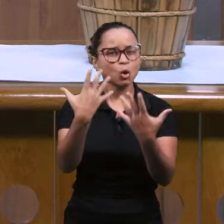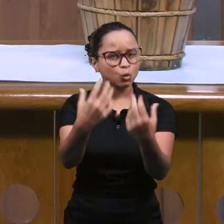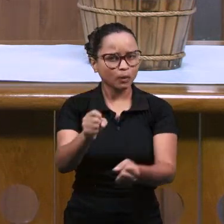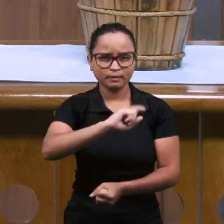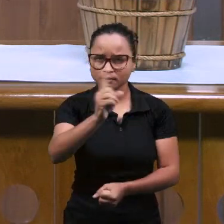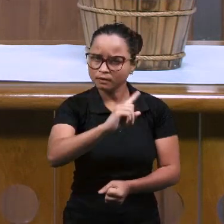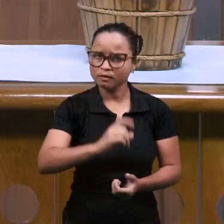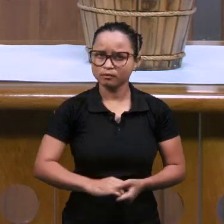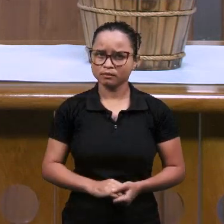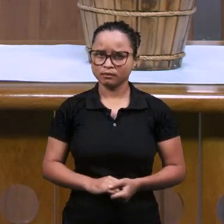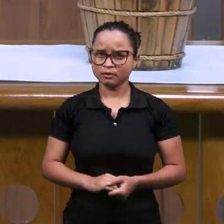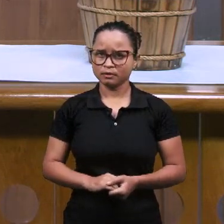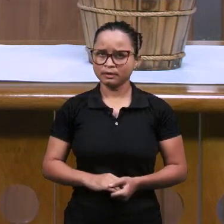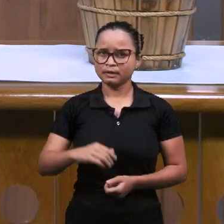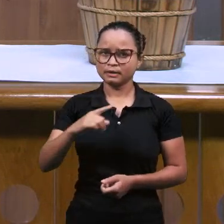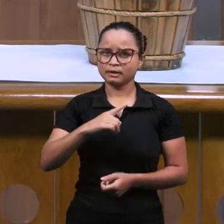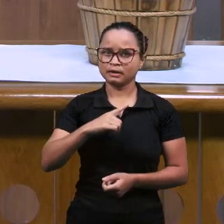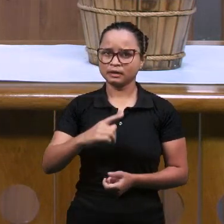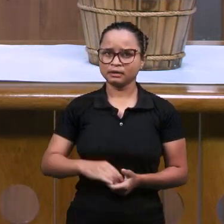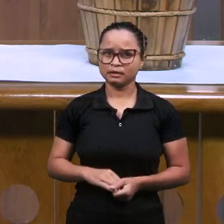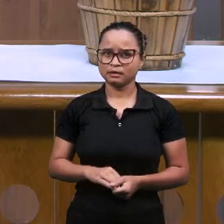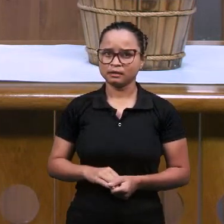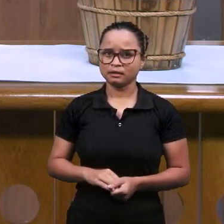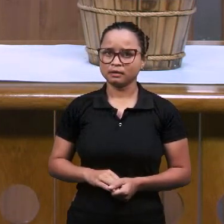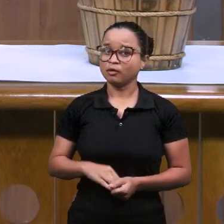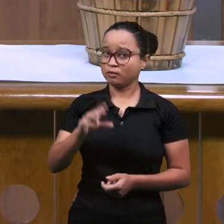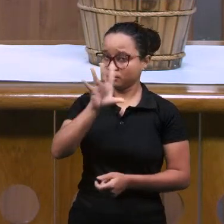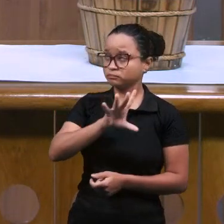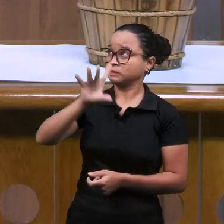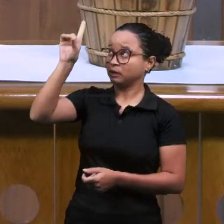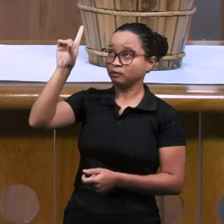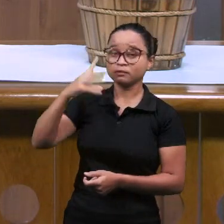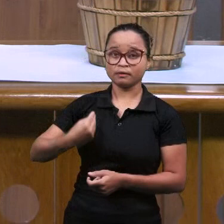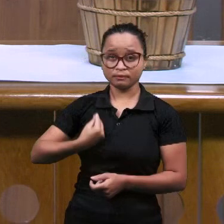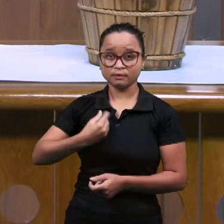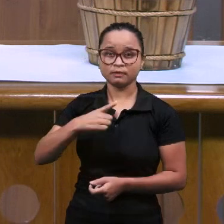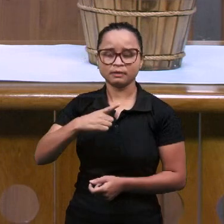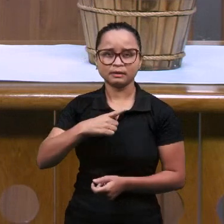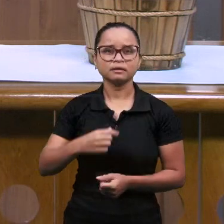cela. Dure chose est tombée dans les mains de Dieu vivant.